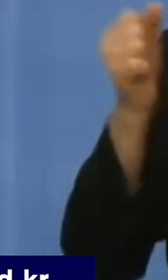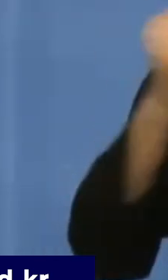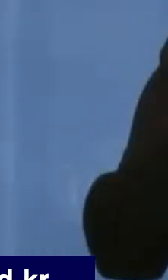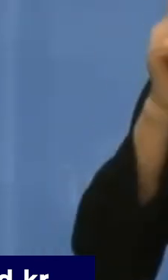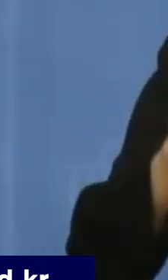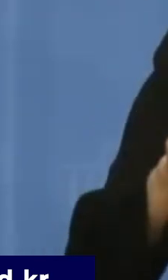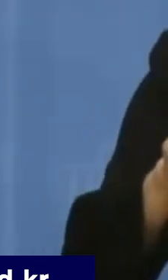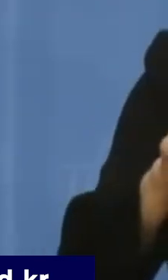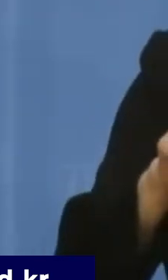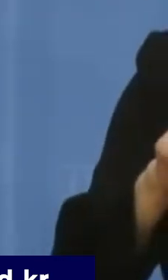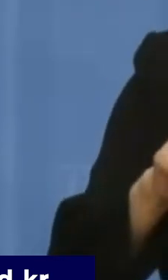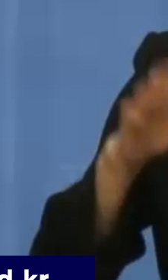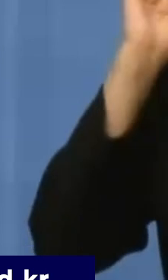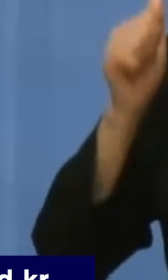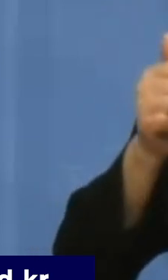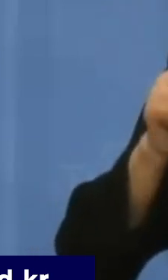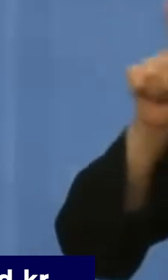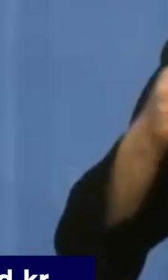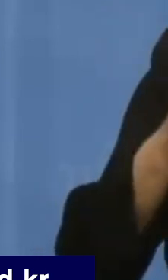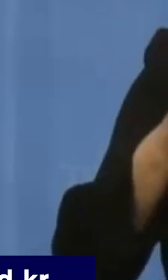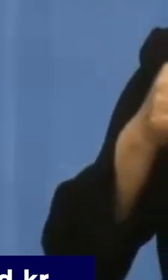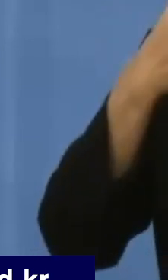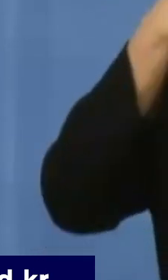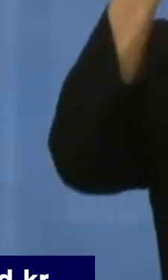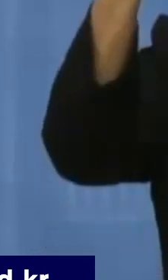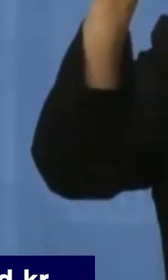도이치모터스 주가 조작 사건에서 김건희 여사와 장모 최